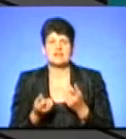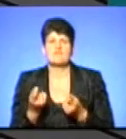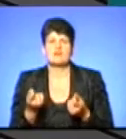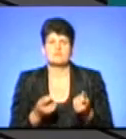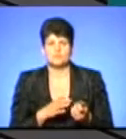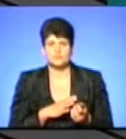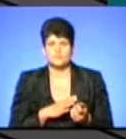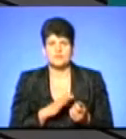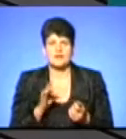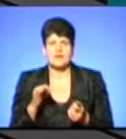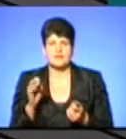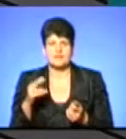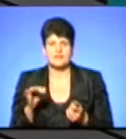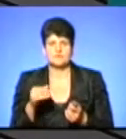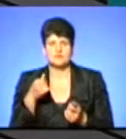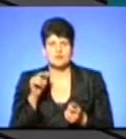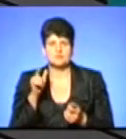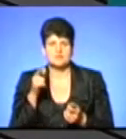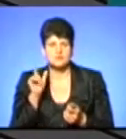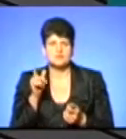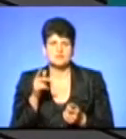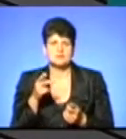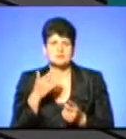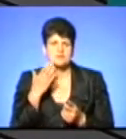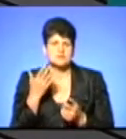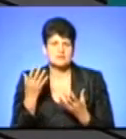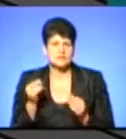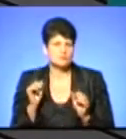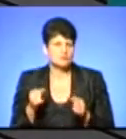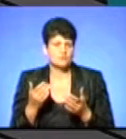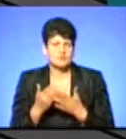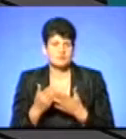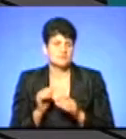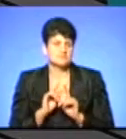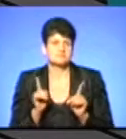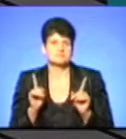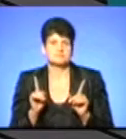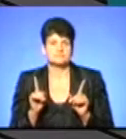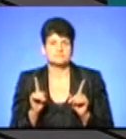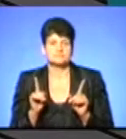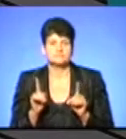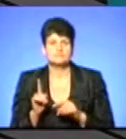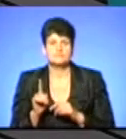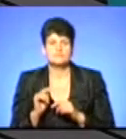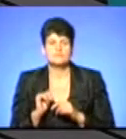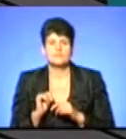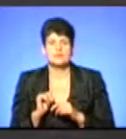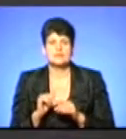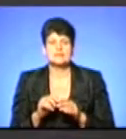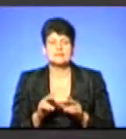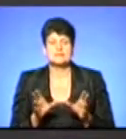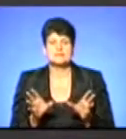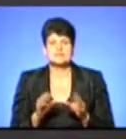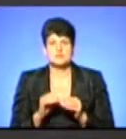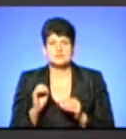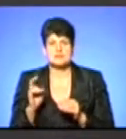були рейди вчора, позавчора, за останній день. Можливо, є певний рекорд порівняно з минулим роком? Дивіться, ну, з спільно-екологічної